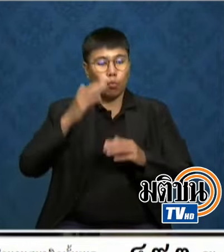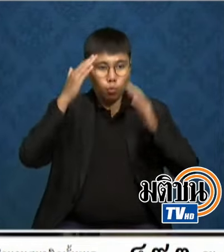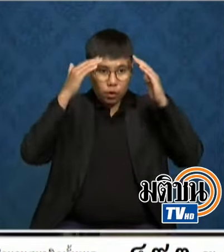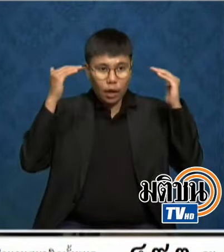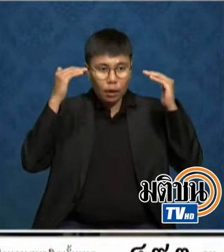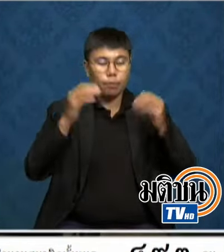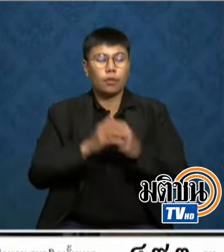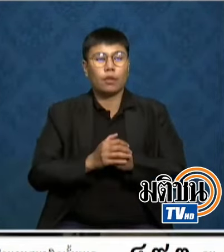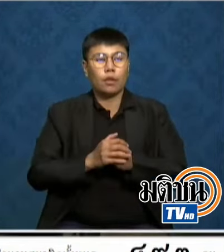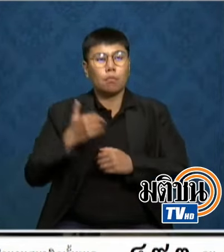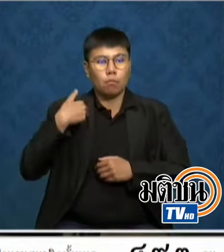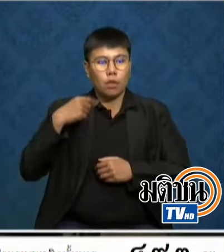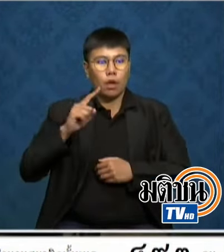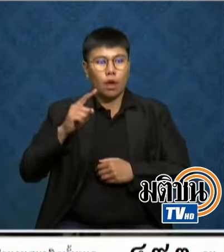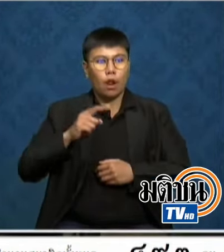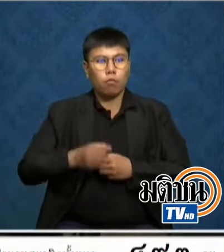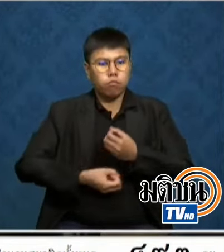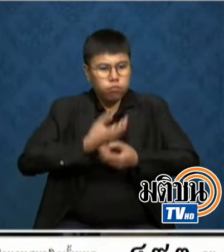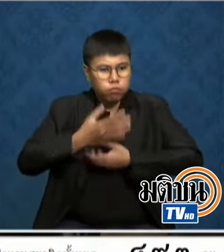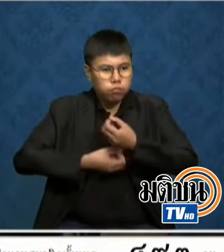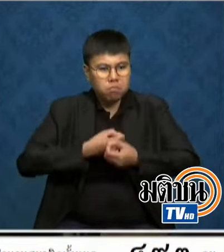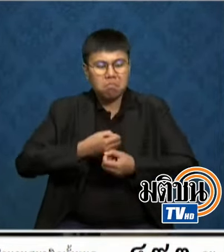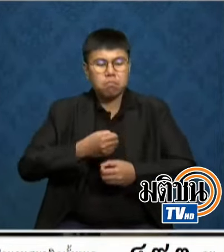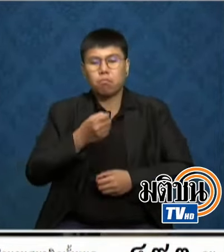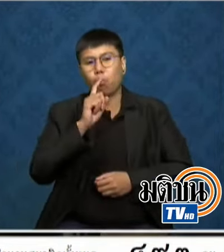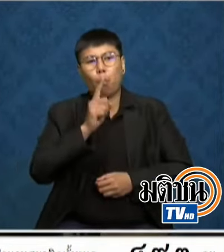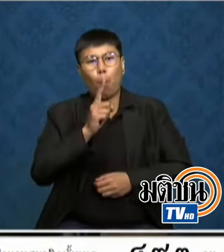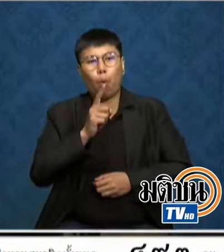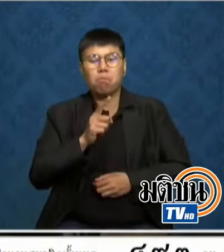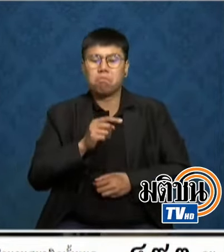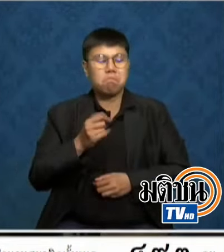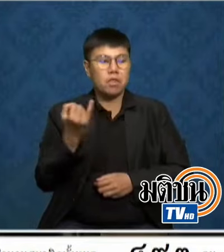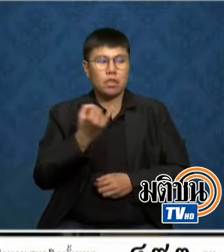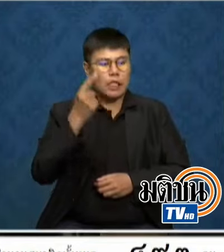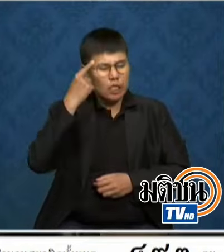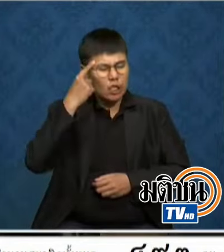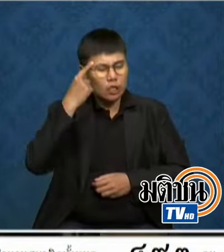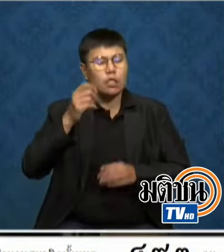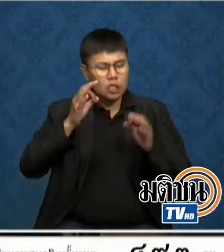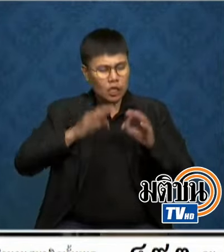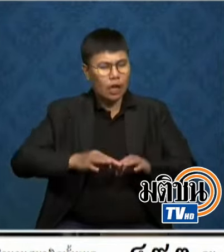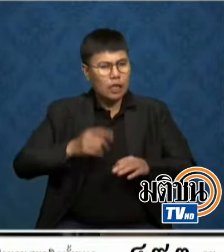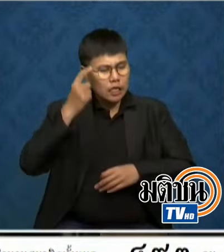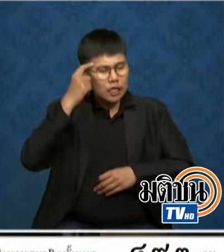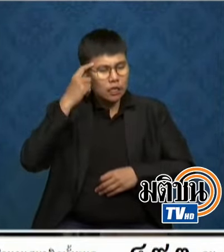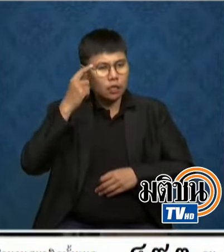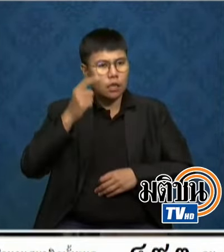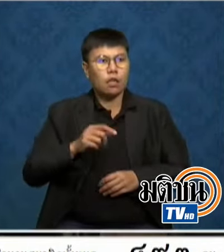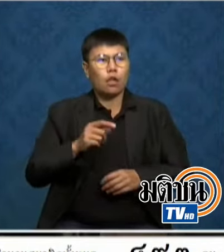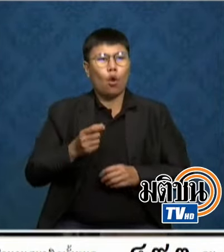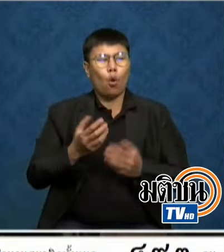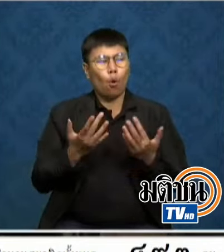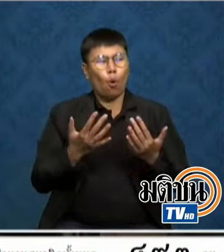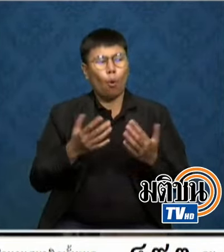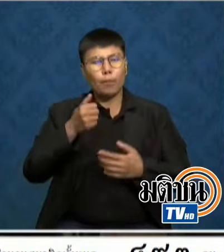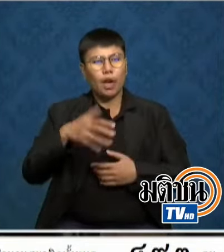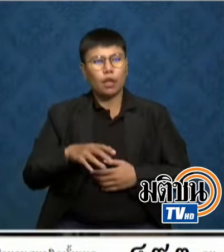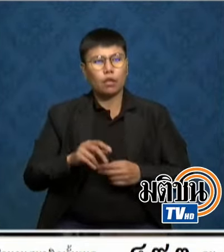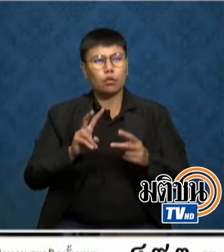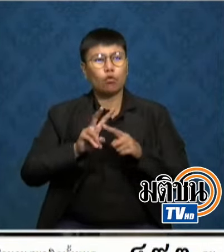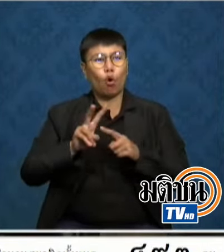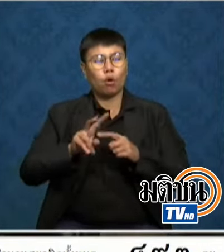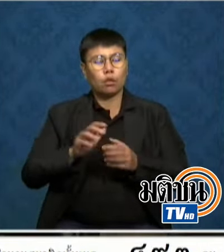คงจะถูกวิพากษ์วิจารณ์อย่างใหญ่หลวงอย่างแน่นอนท่านต้องตัดสินใจให้ดี เรื่องที่2ที่จำเป็นเร่งด่วนที่ไม่สามารถรอได้ท่านประธานครับจะข